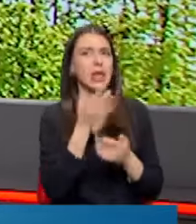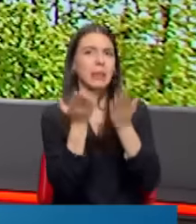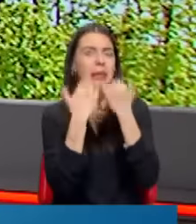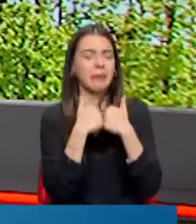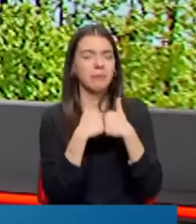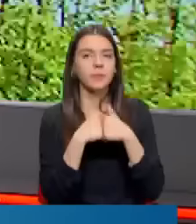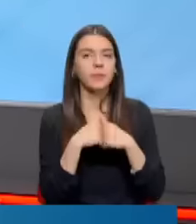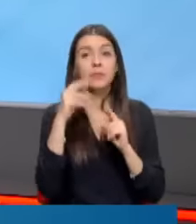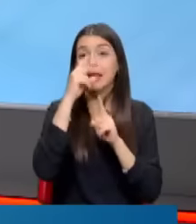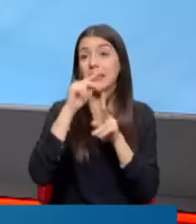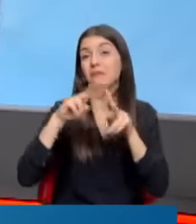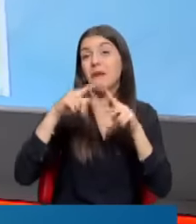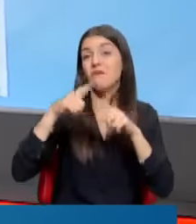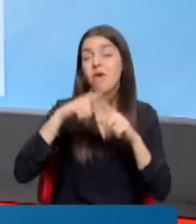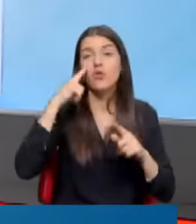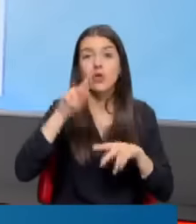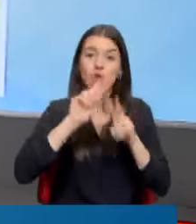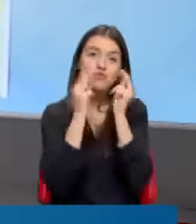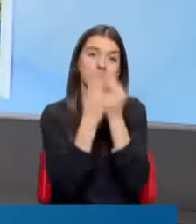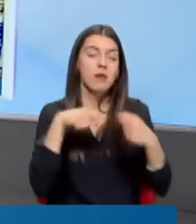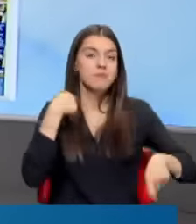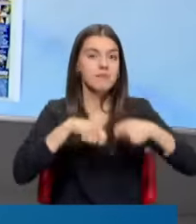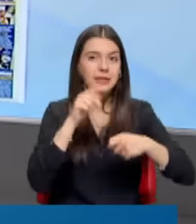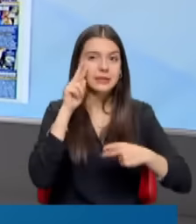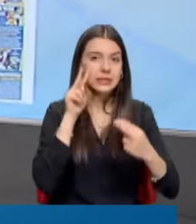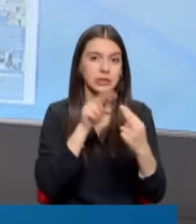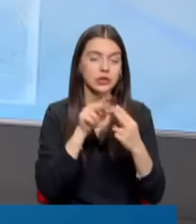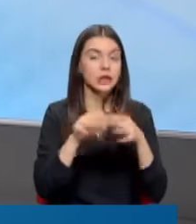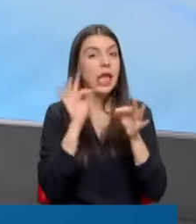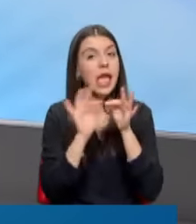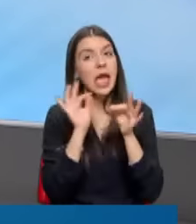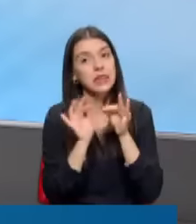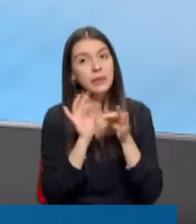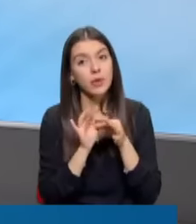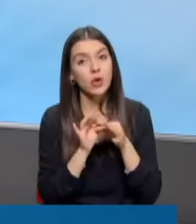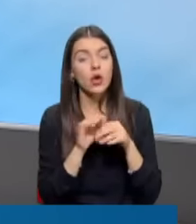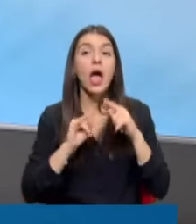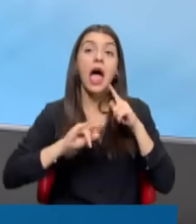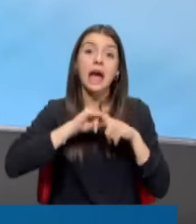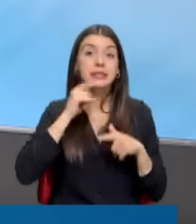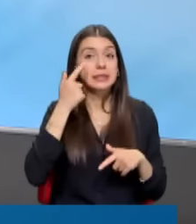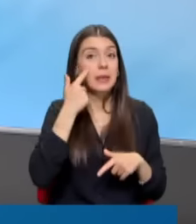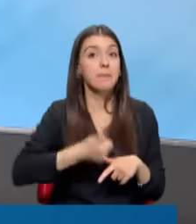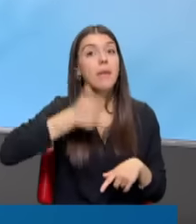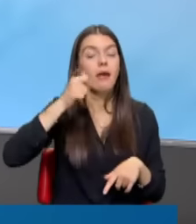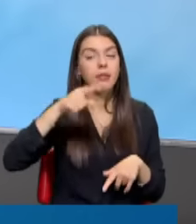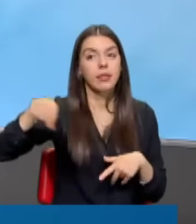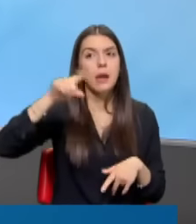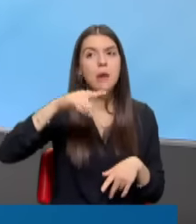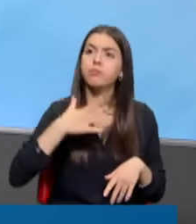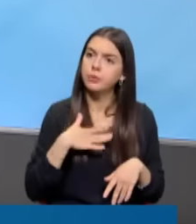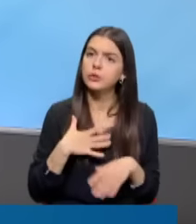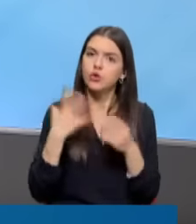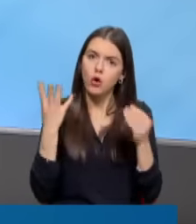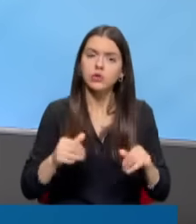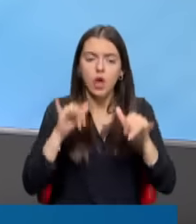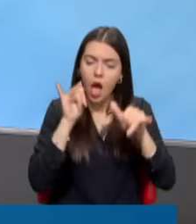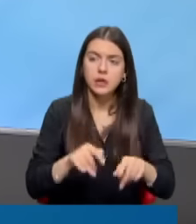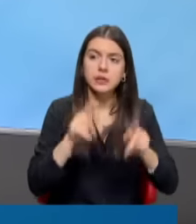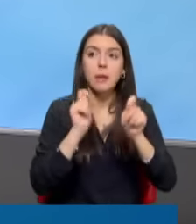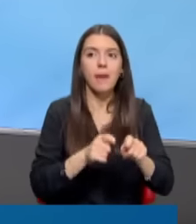IMF'le bir takım görüşmeler gerçekleştiriyor ekonomi hazine bakanımız. Biz de olsak aynısını